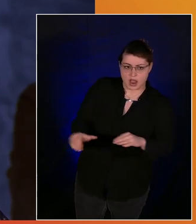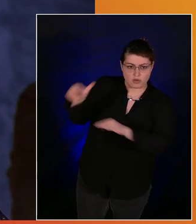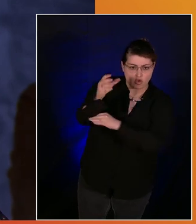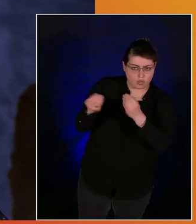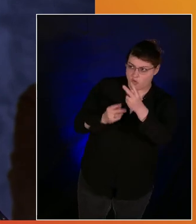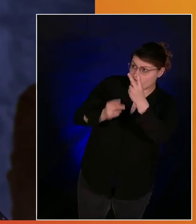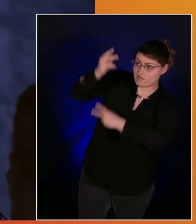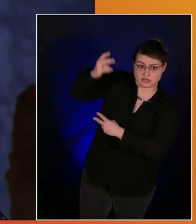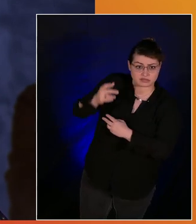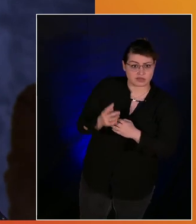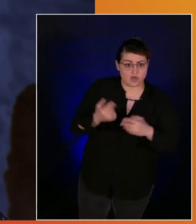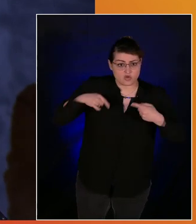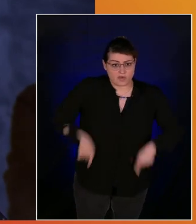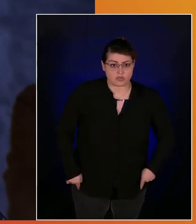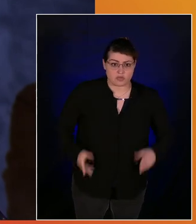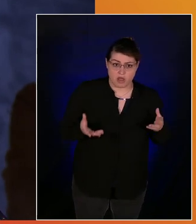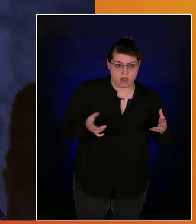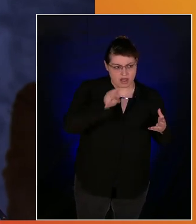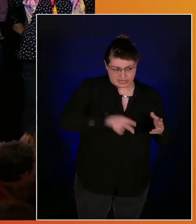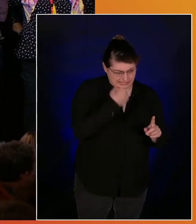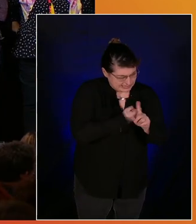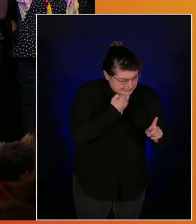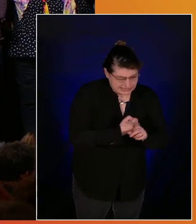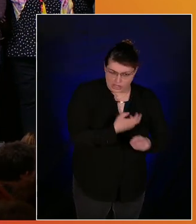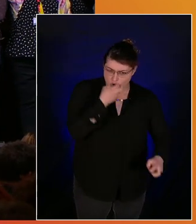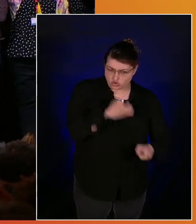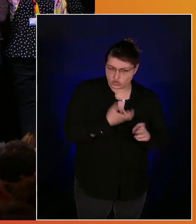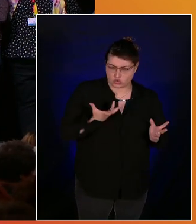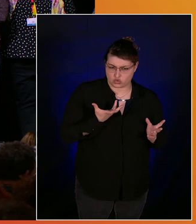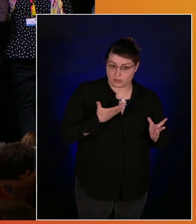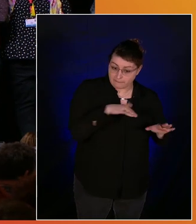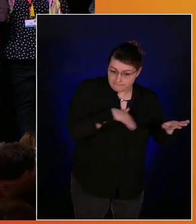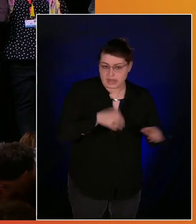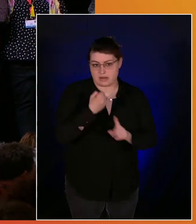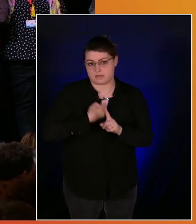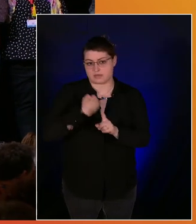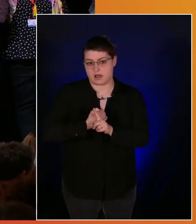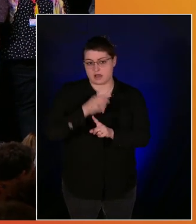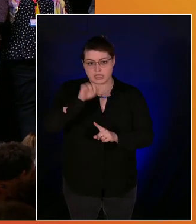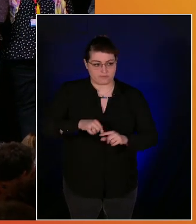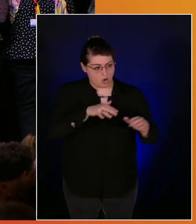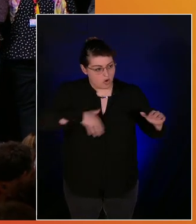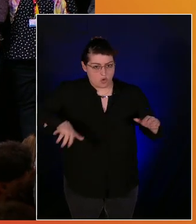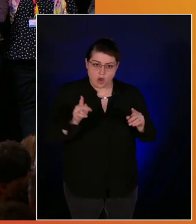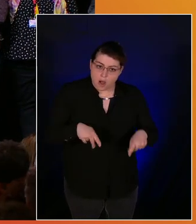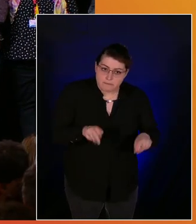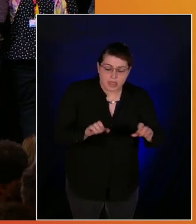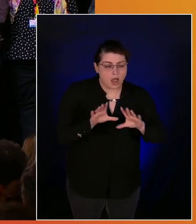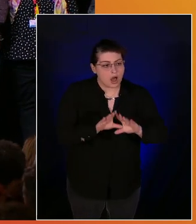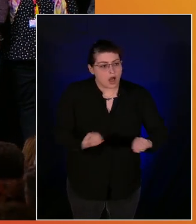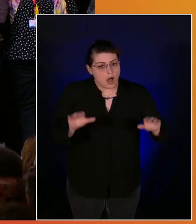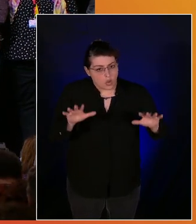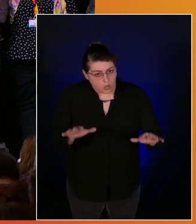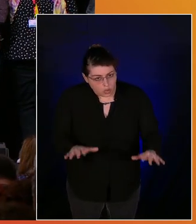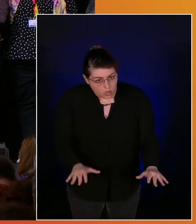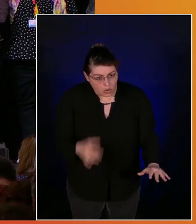gouvernement. On a besoin, c'est tellement dur la lutte, qu'il faut que le militantisme, ça soit un havre de paix, de ressourcement pour retrouver la